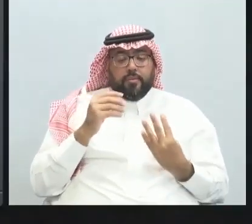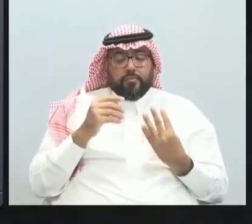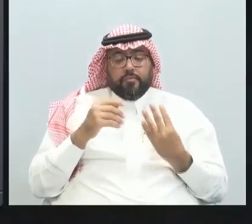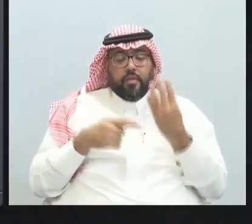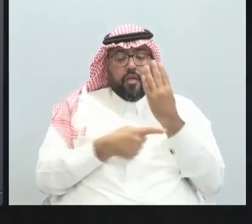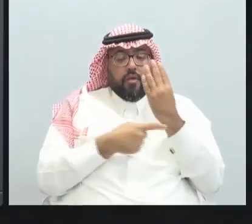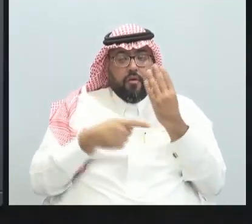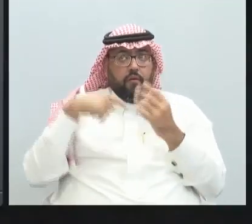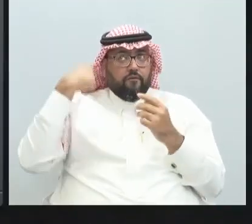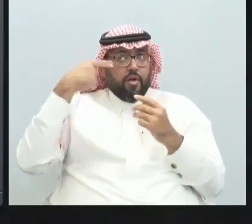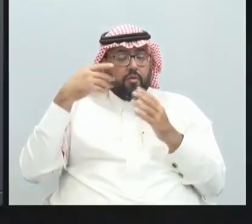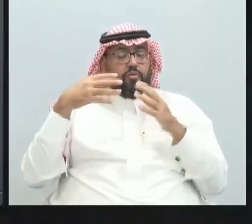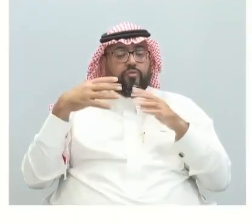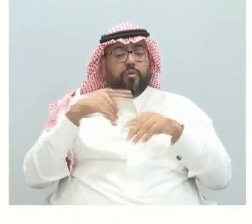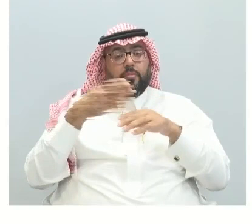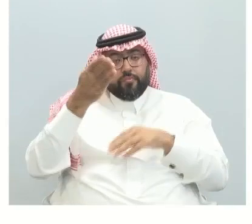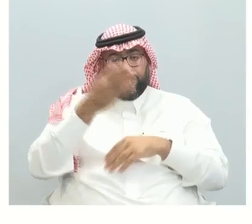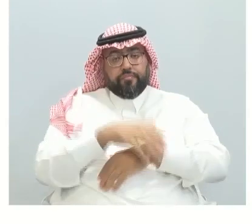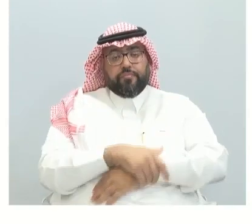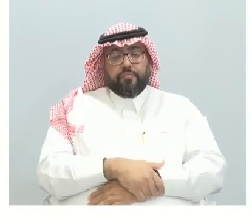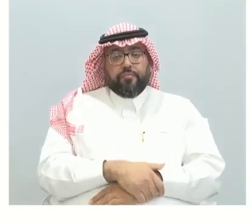ونرجع نتشار تفضل